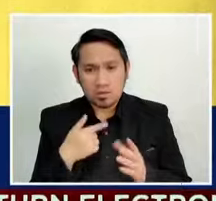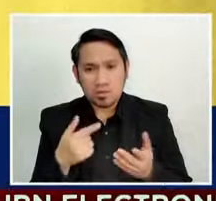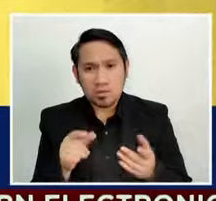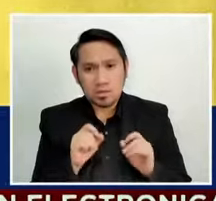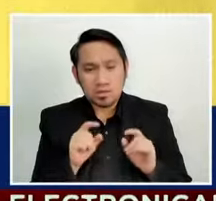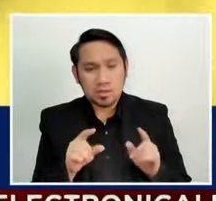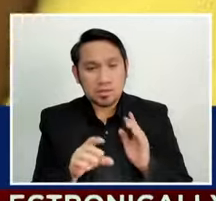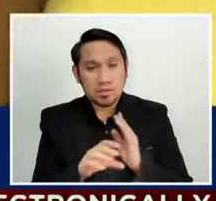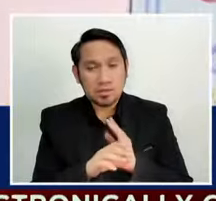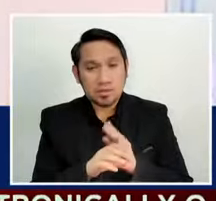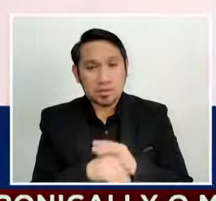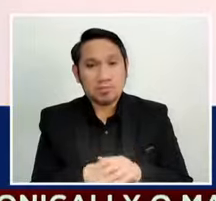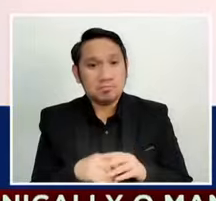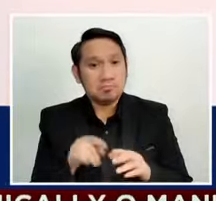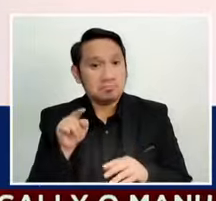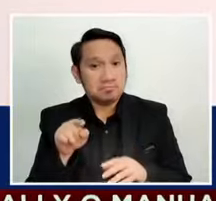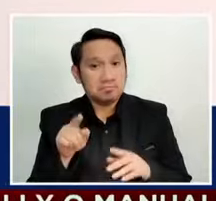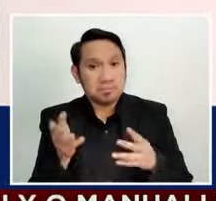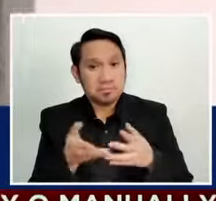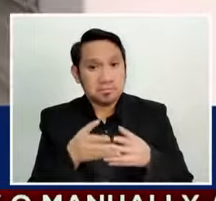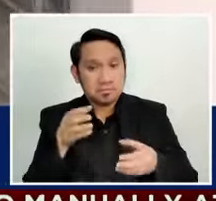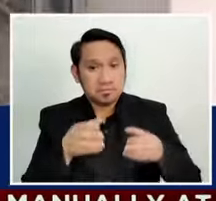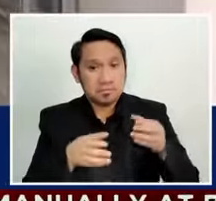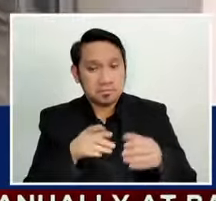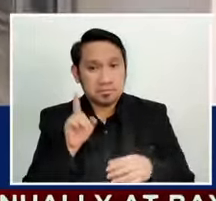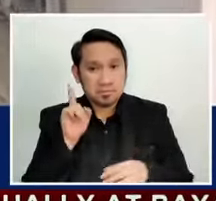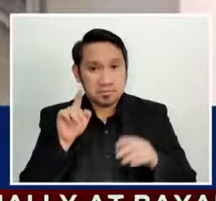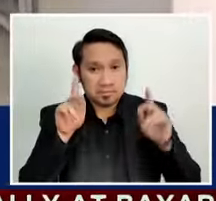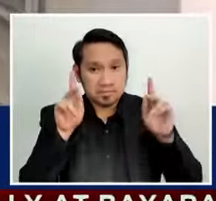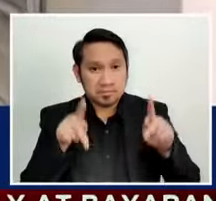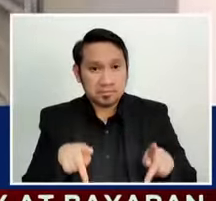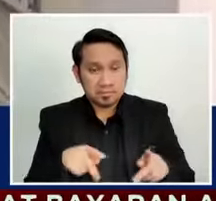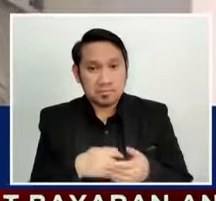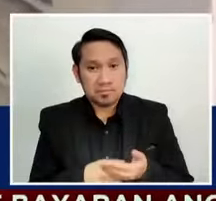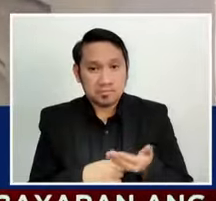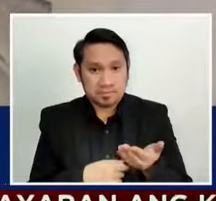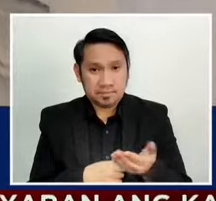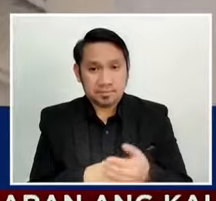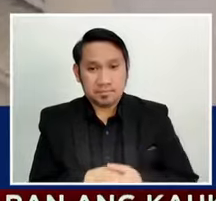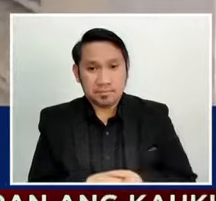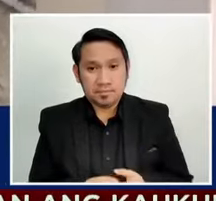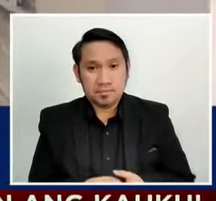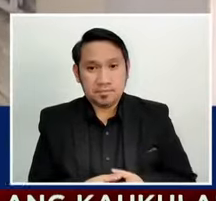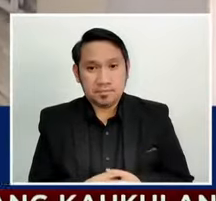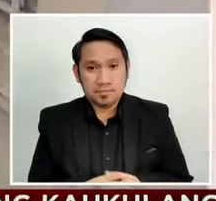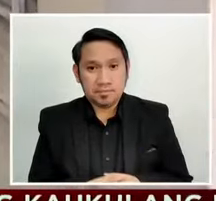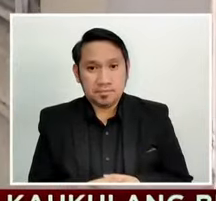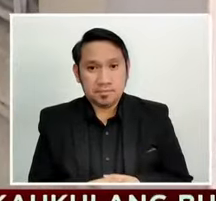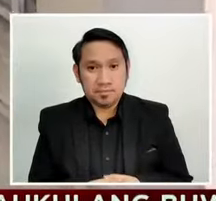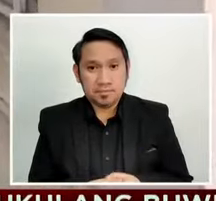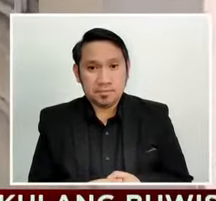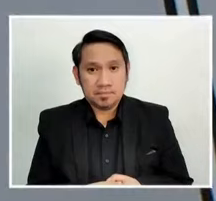Maharap sa kasong paglabag sa anti-carnapping law ang suspect. Jeff Caparaz, ABS-CBN News.